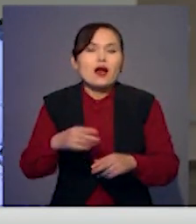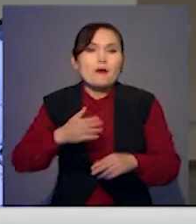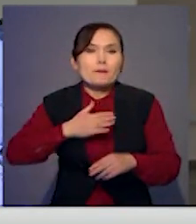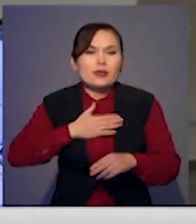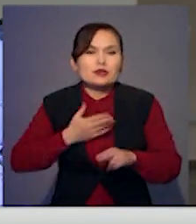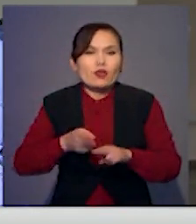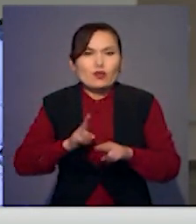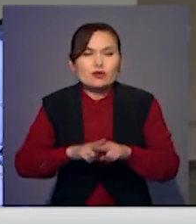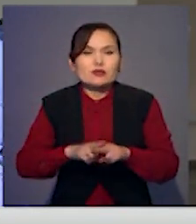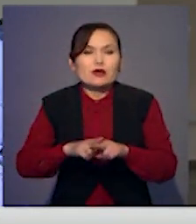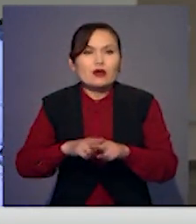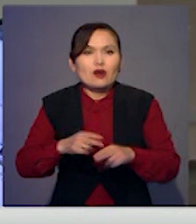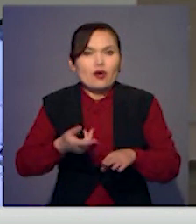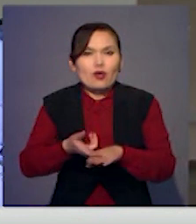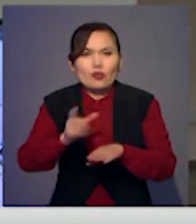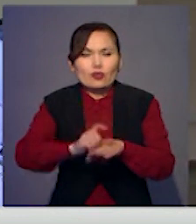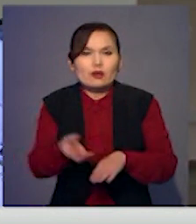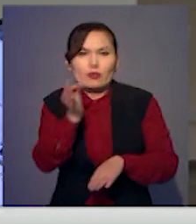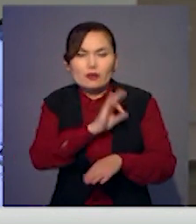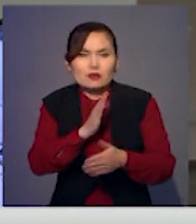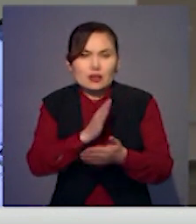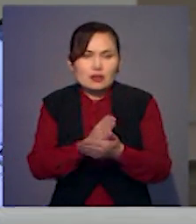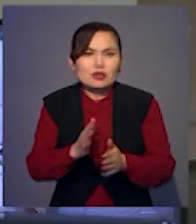жатқан қылмыстар мен құқық бұзушылықтардың алдын алу.